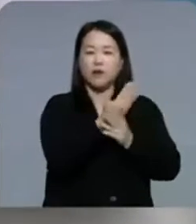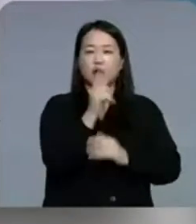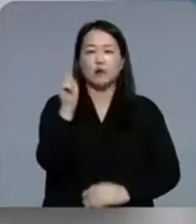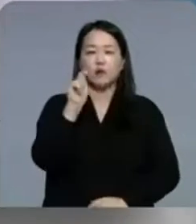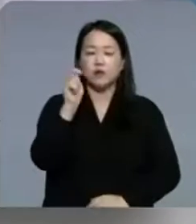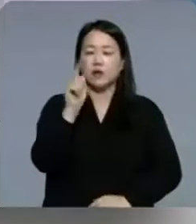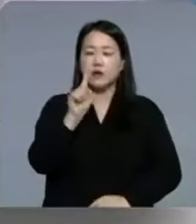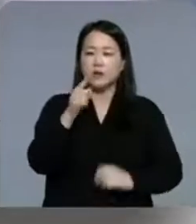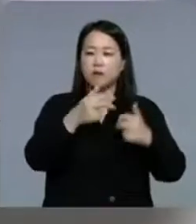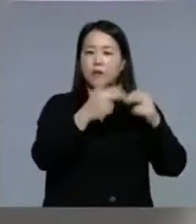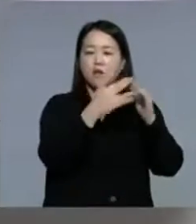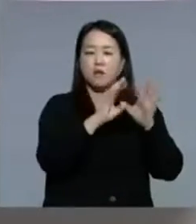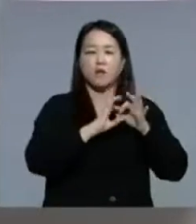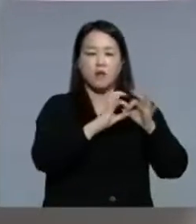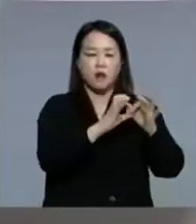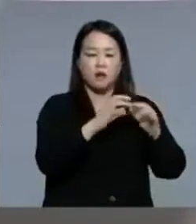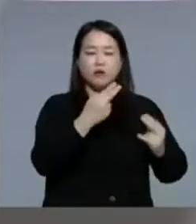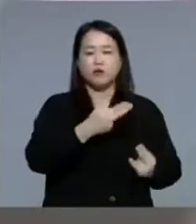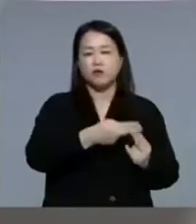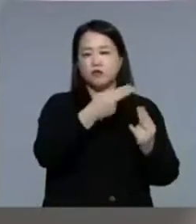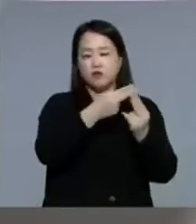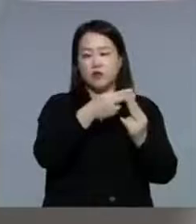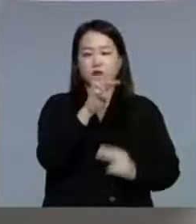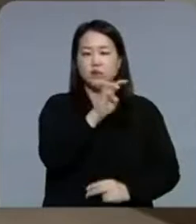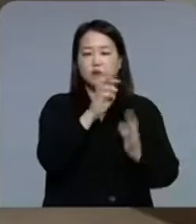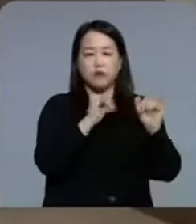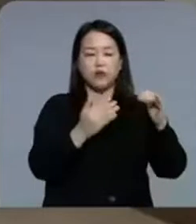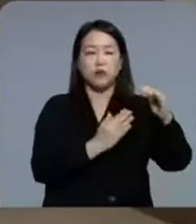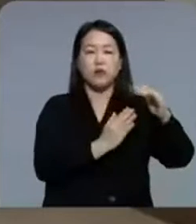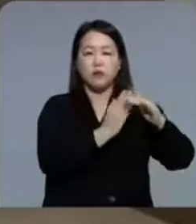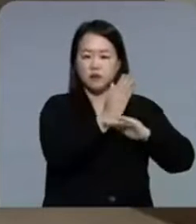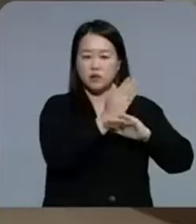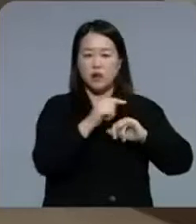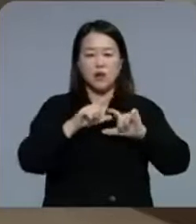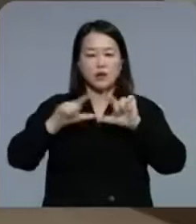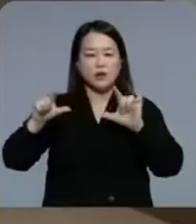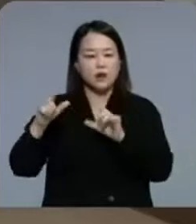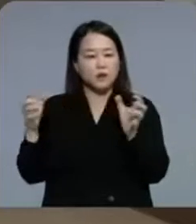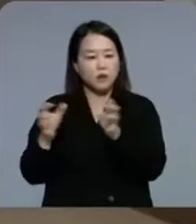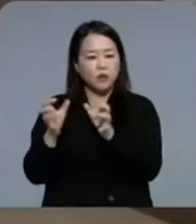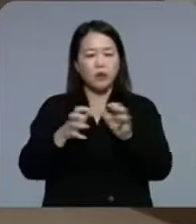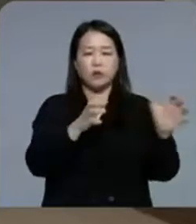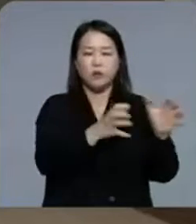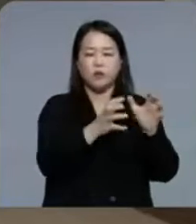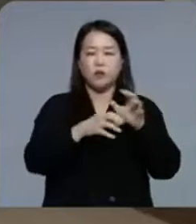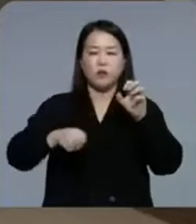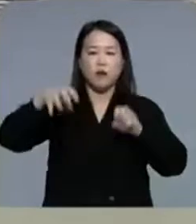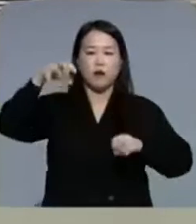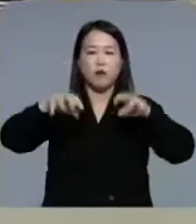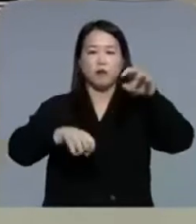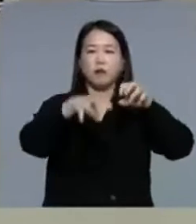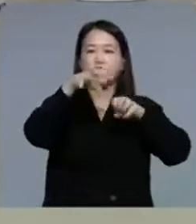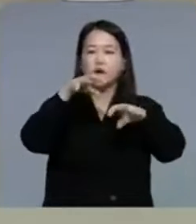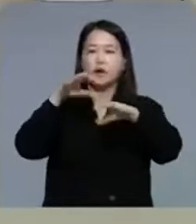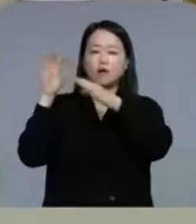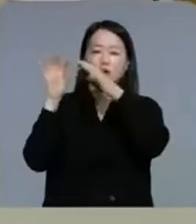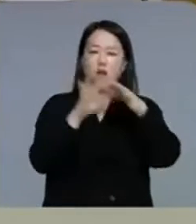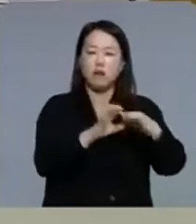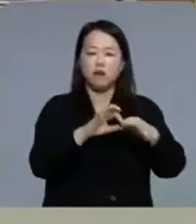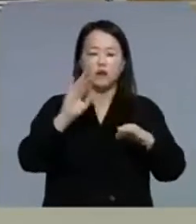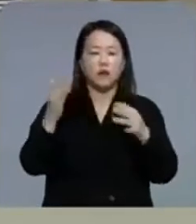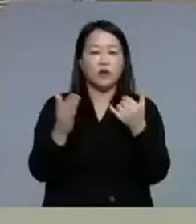확진자 추가돼 누적 확진자가 30명이 넘었습니다 일상 모임을 통한 산발적 감염사례도 이어지며